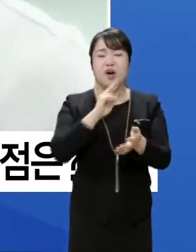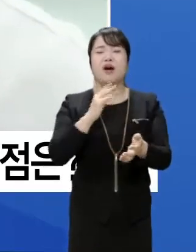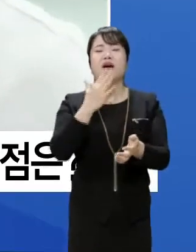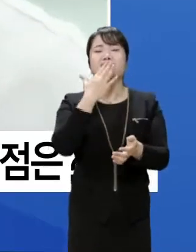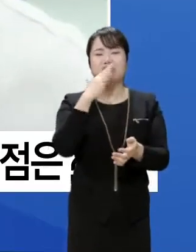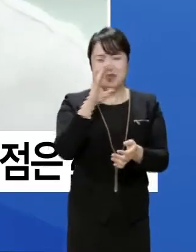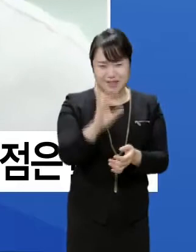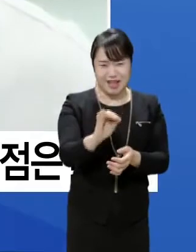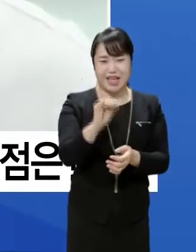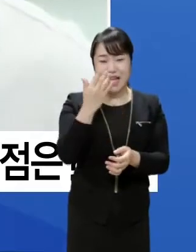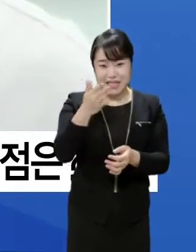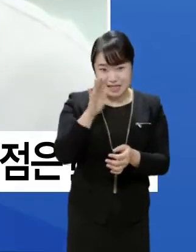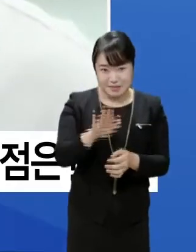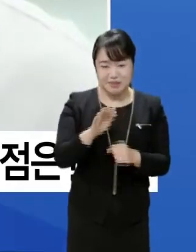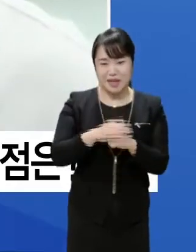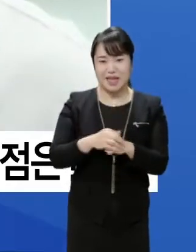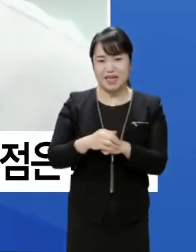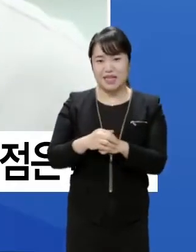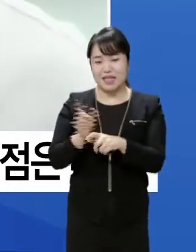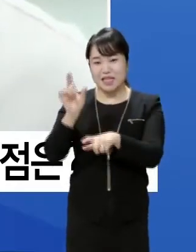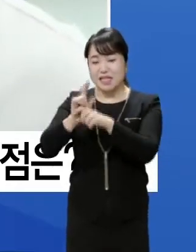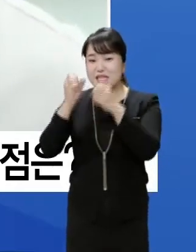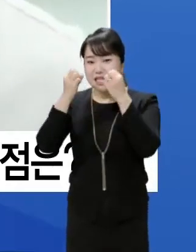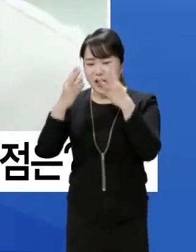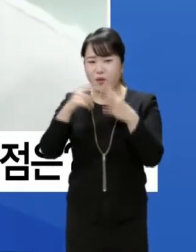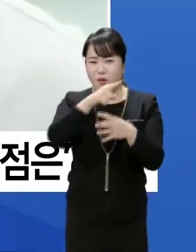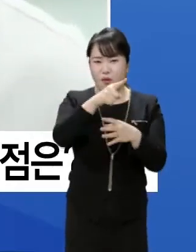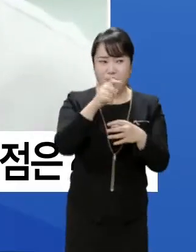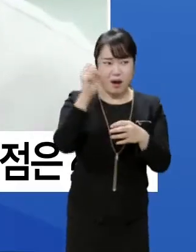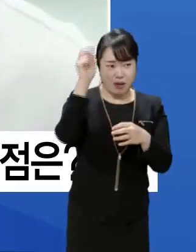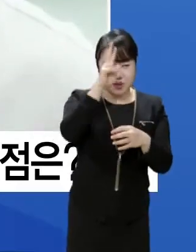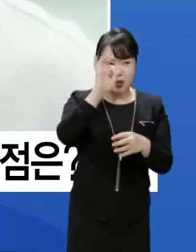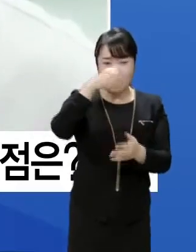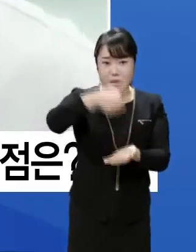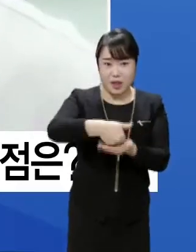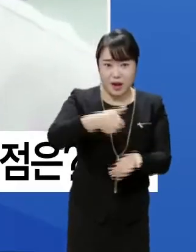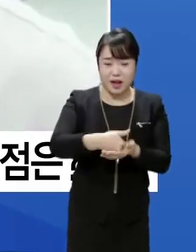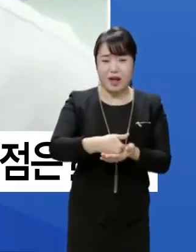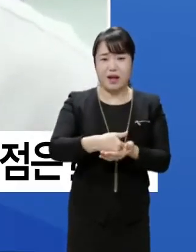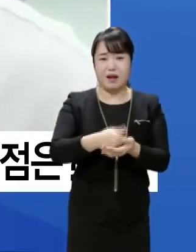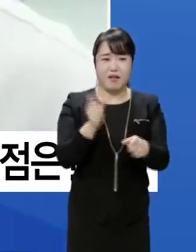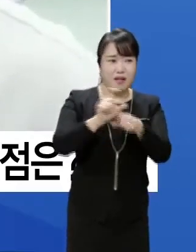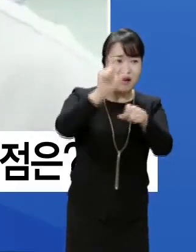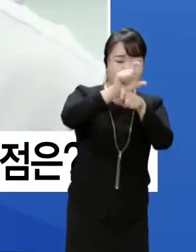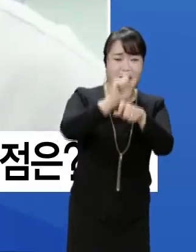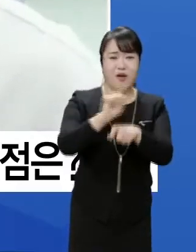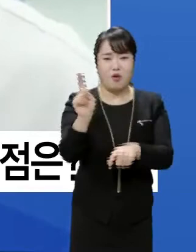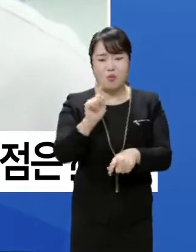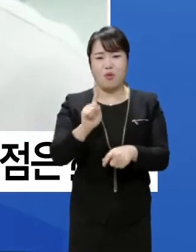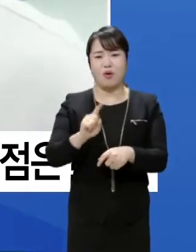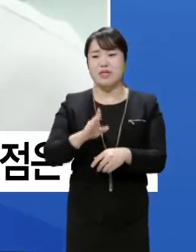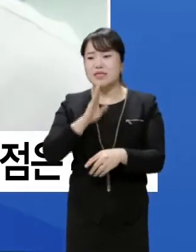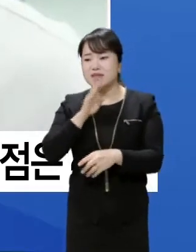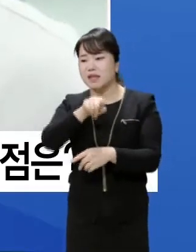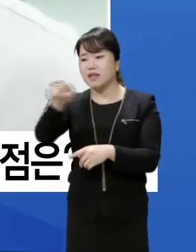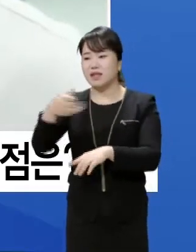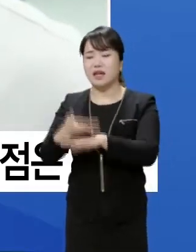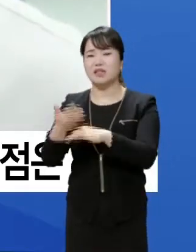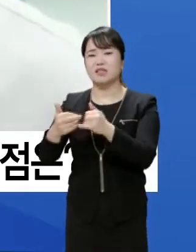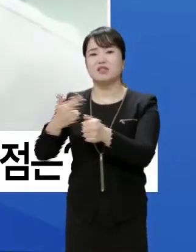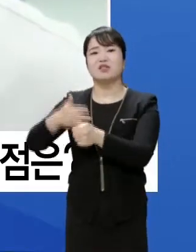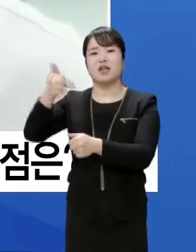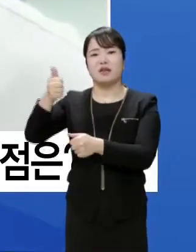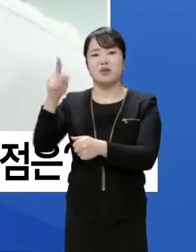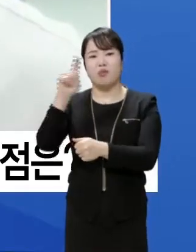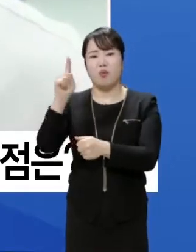했지만, 이런 플랫폼들이 언제 어떻게 비용을 요구할지 모르거든요. 그래서 네. 실제로 많은 선생님들께서 이런 온라인